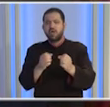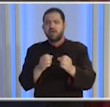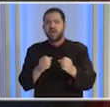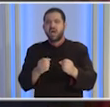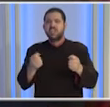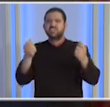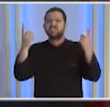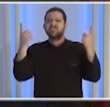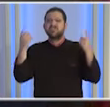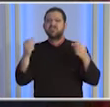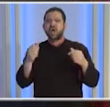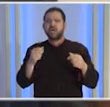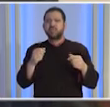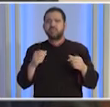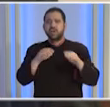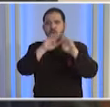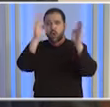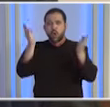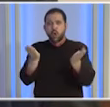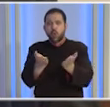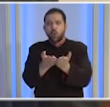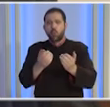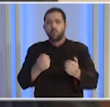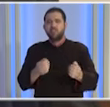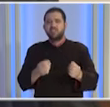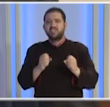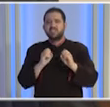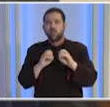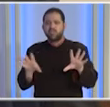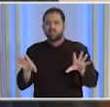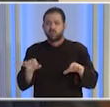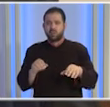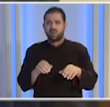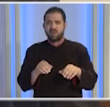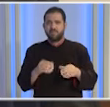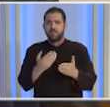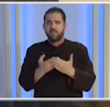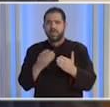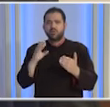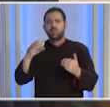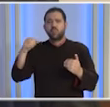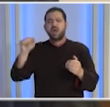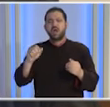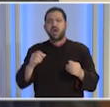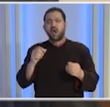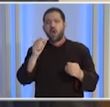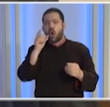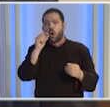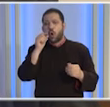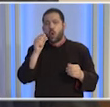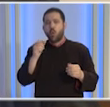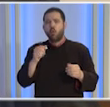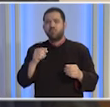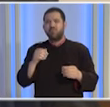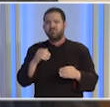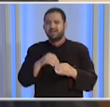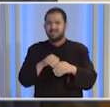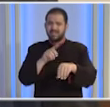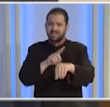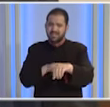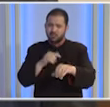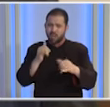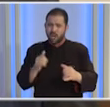lumea, ca să o, să o distrugă. Pentru că ființa umană, în atâta timp cât ea